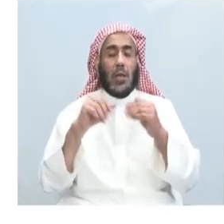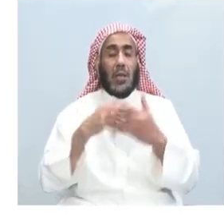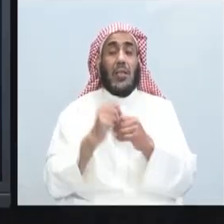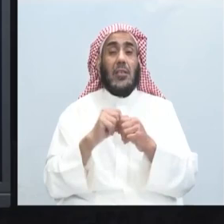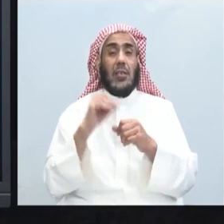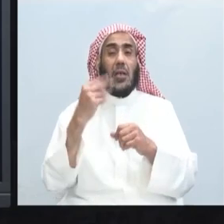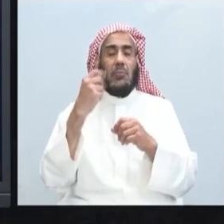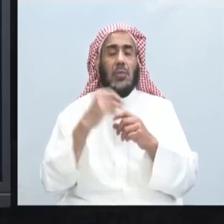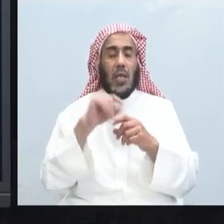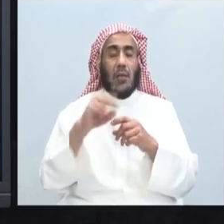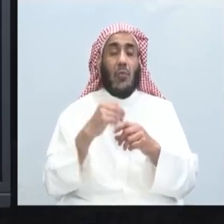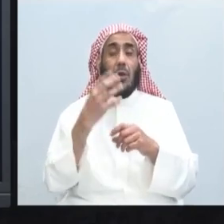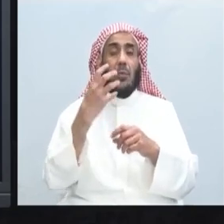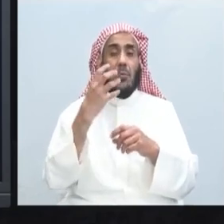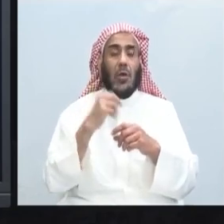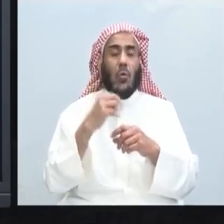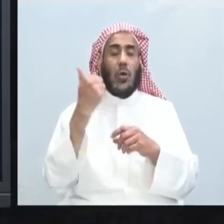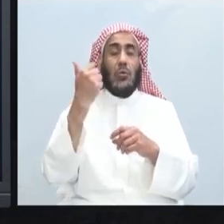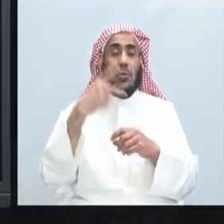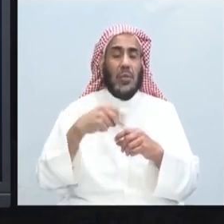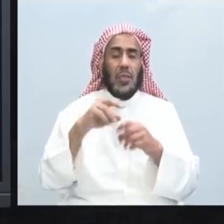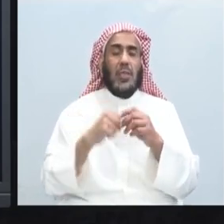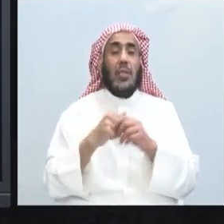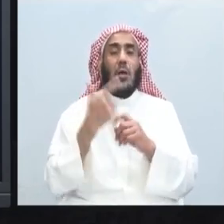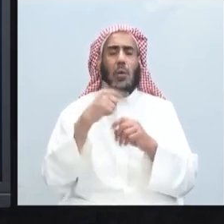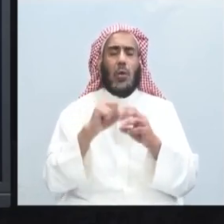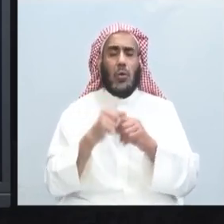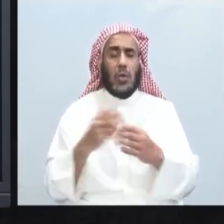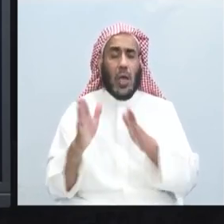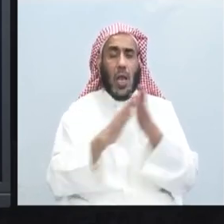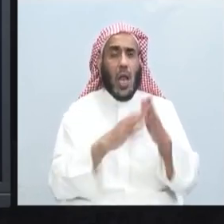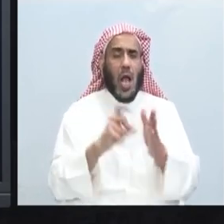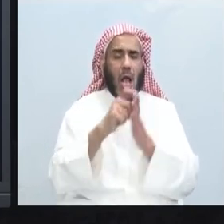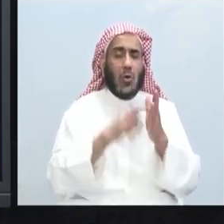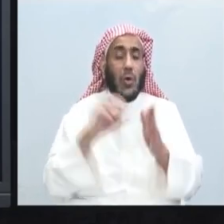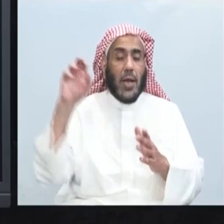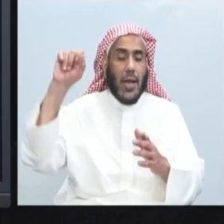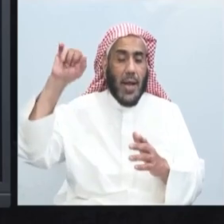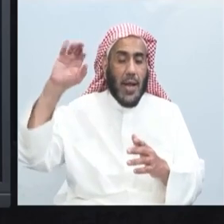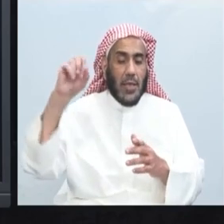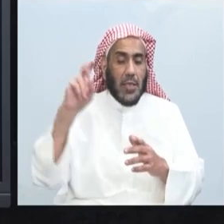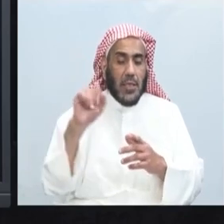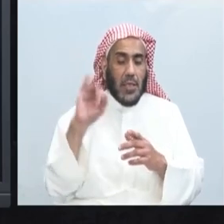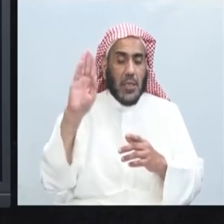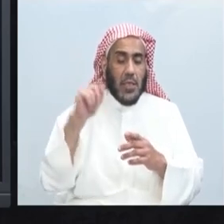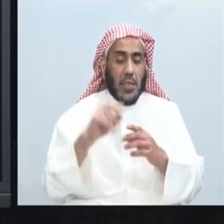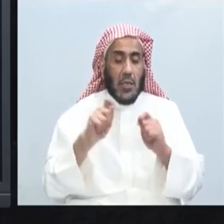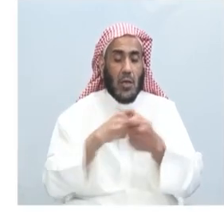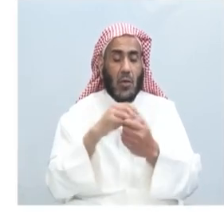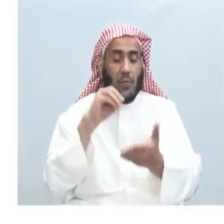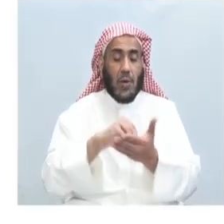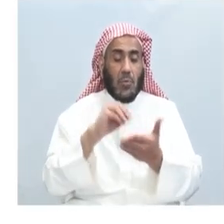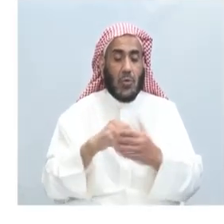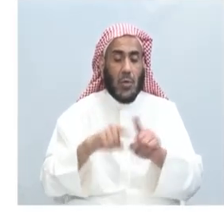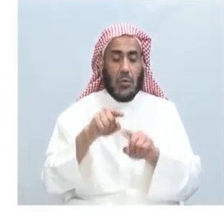اللي هو 500 5471 كيلو جول ننتقل الان الى قانون هيس هو حراره التفاعل او التغير في المحتوى